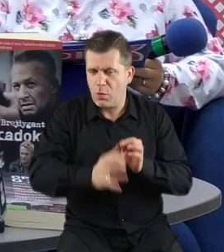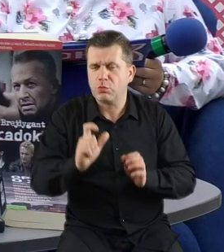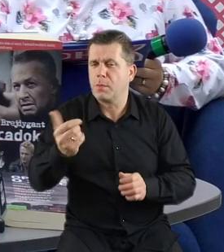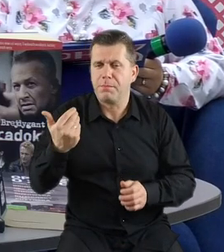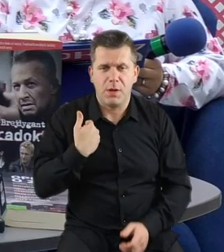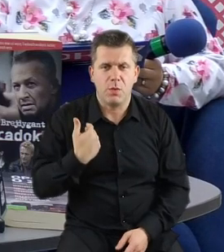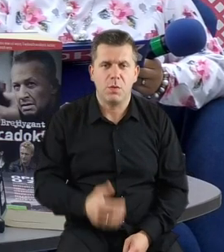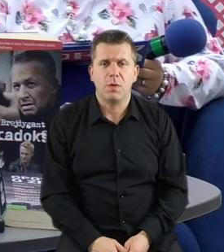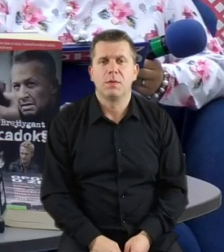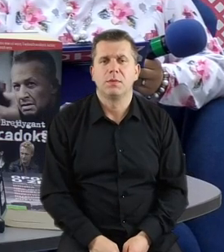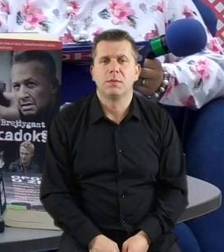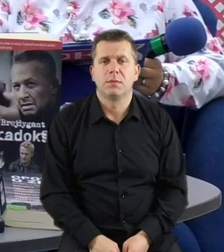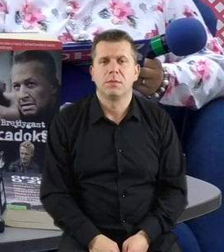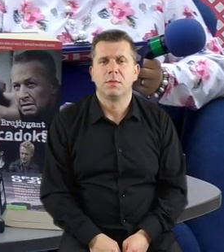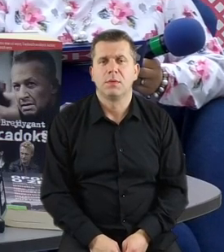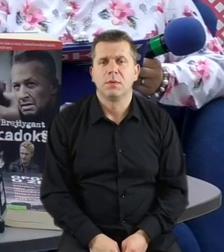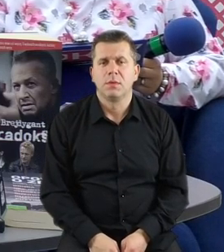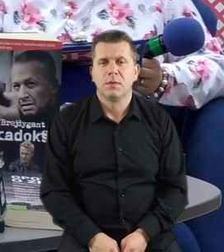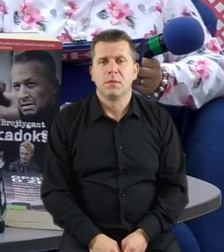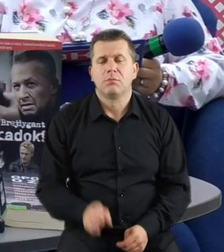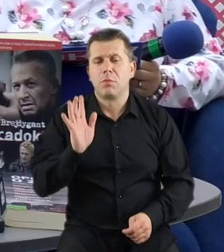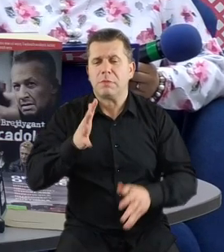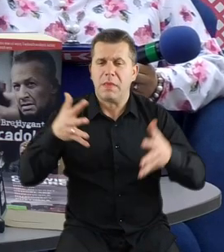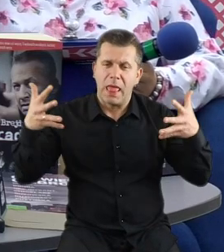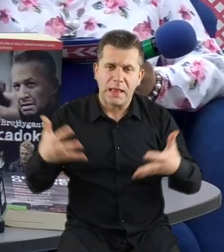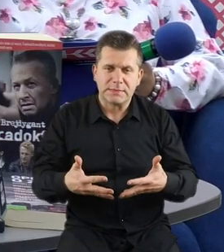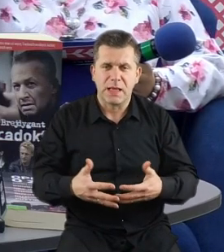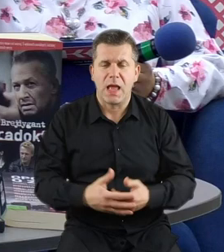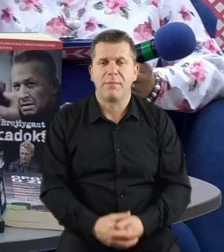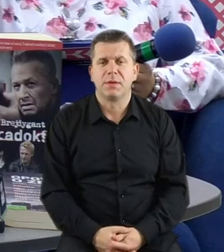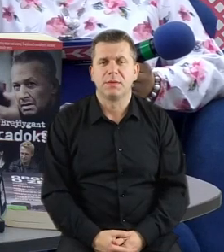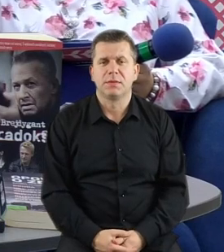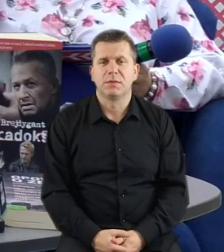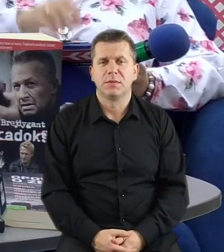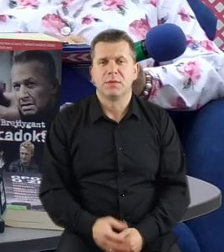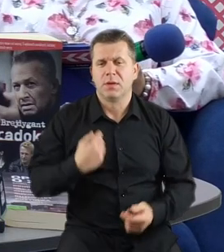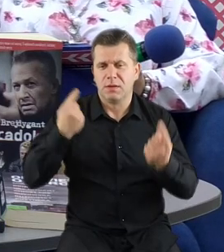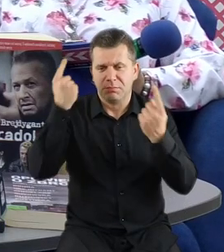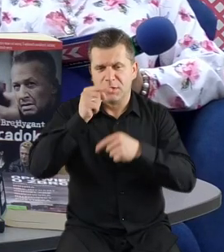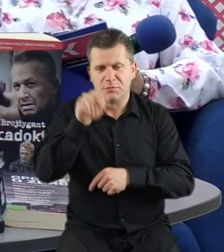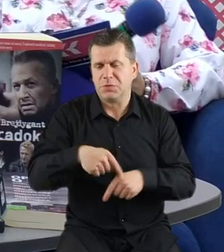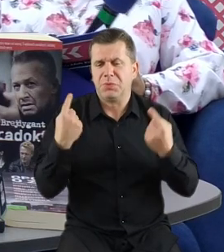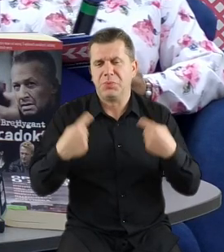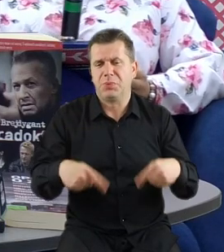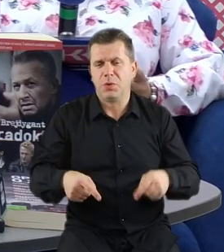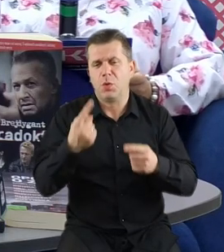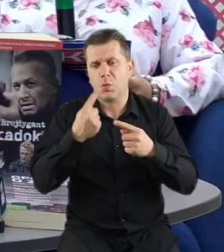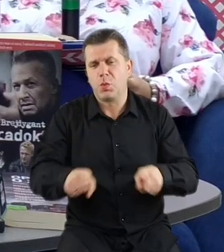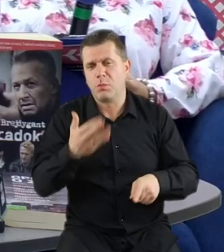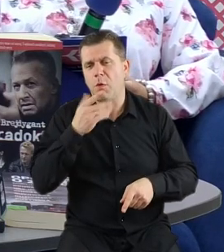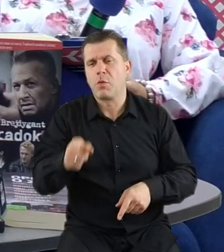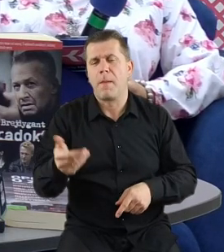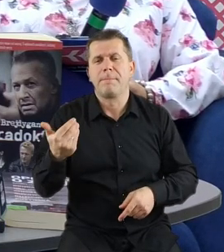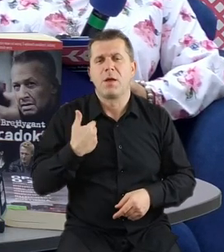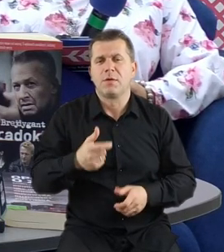chodziło. No ale jak przyszło co do czego, tam do zdawania egzaminów, to w ogóle się tam nie pojawiłem. Czyli krótko mówiąc, no to